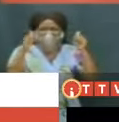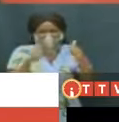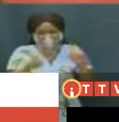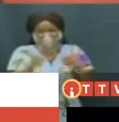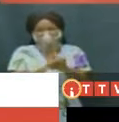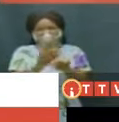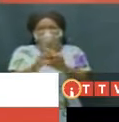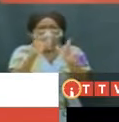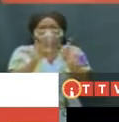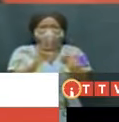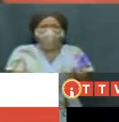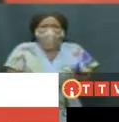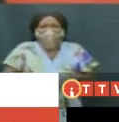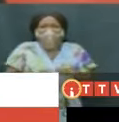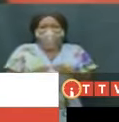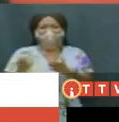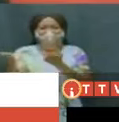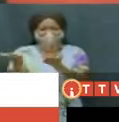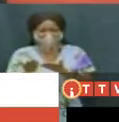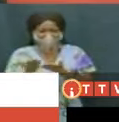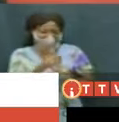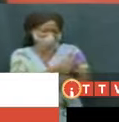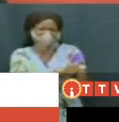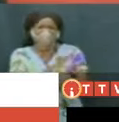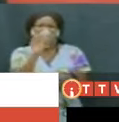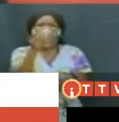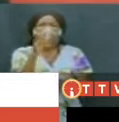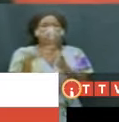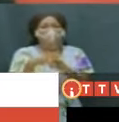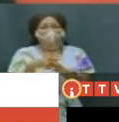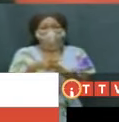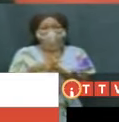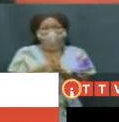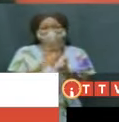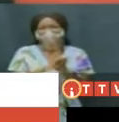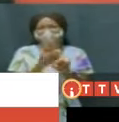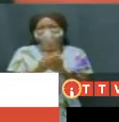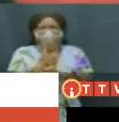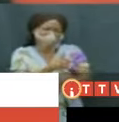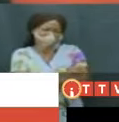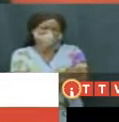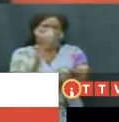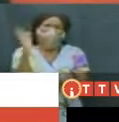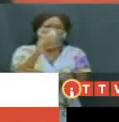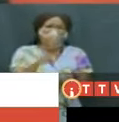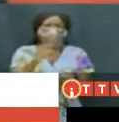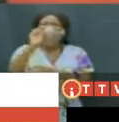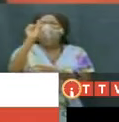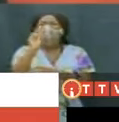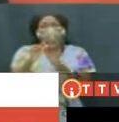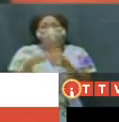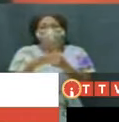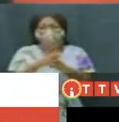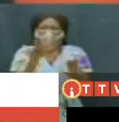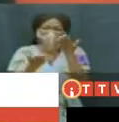ndi wochepa katemera amene wabwera kuno ndi wochepa kwambiri tikhupa matha 1-10-15 days mwinaso kwachuluka kwambiri akhala atatha